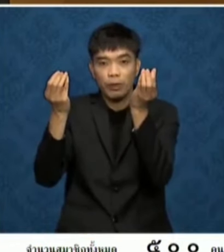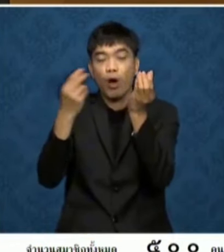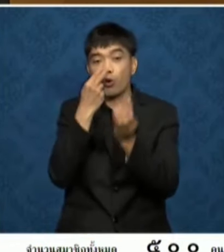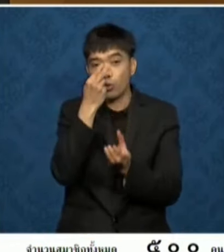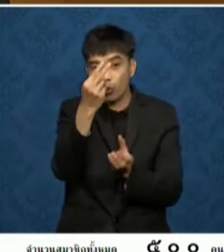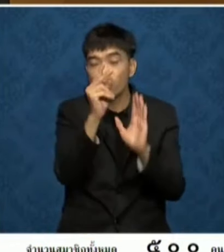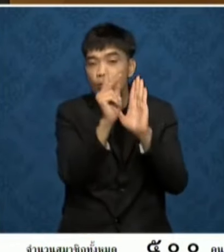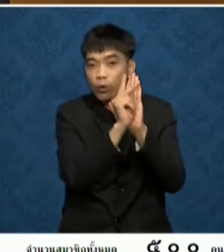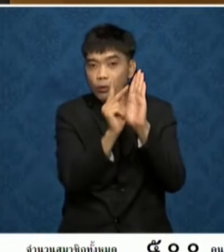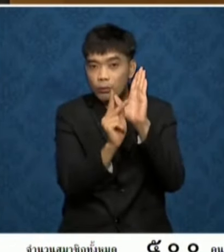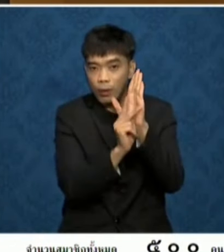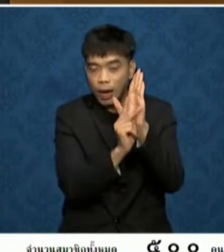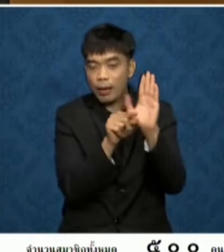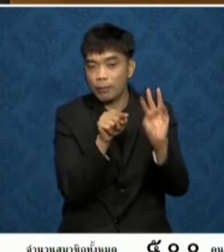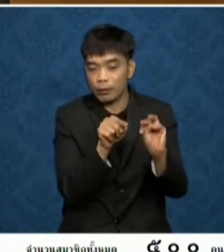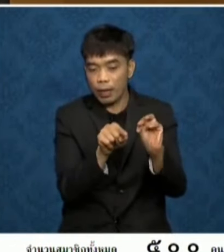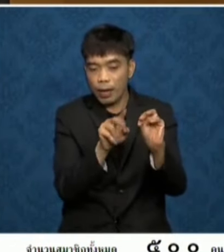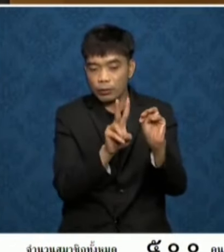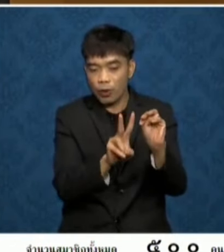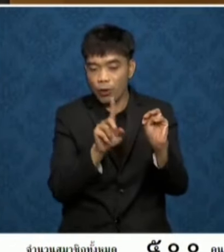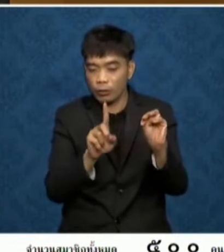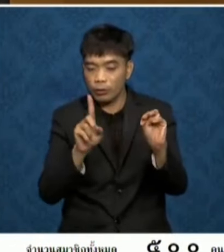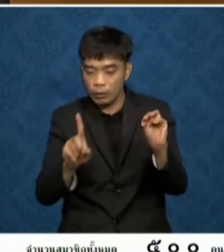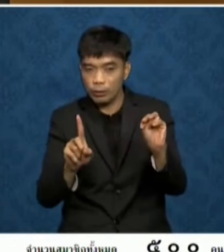รมนูญมาตรา